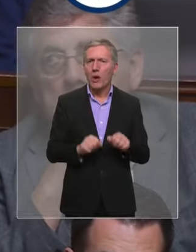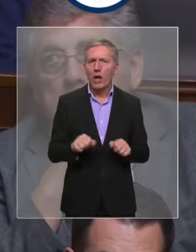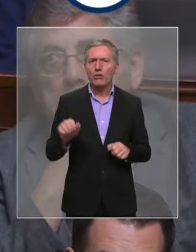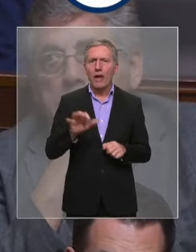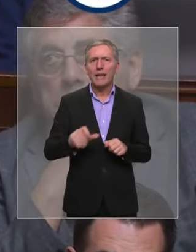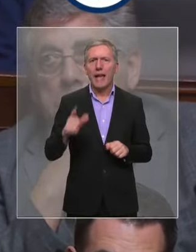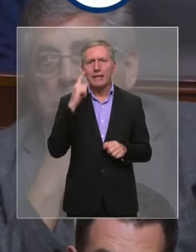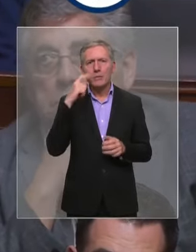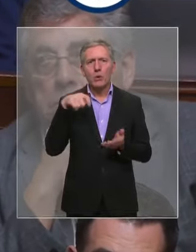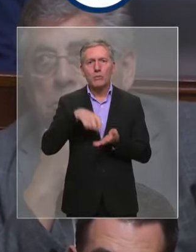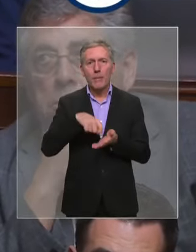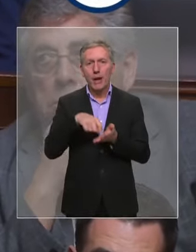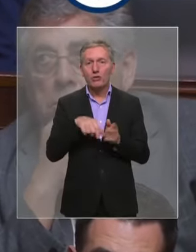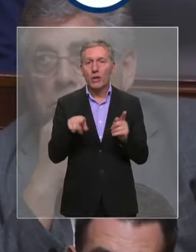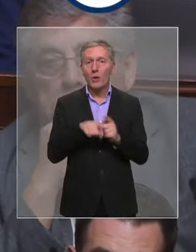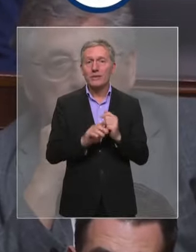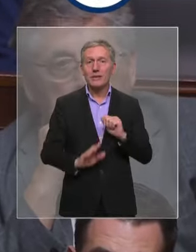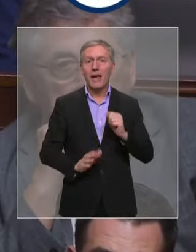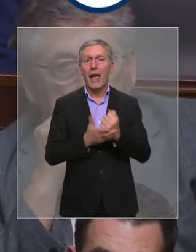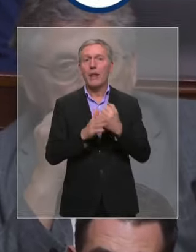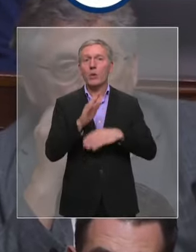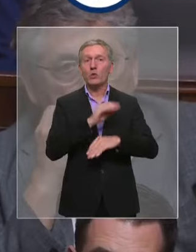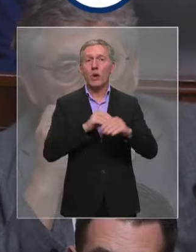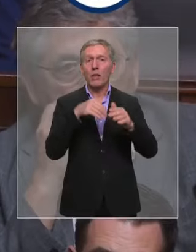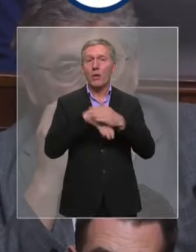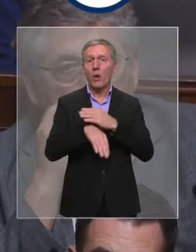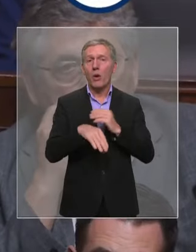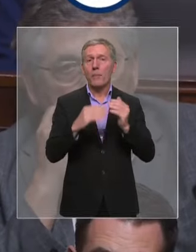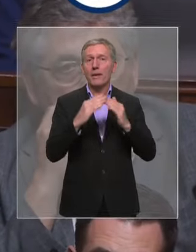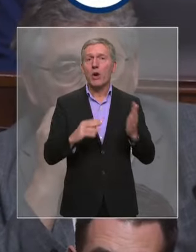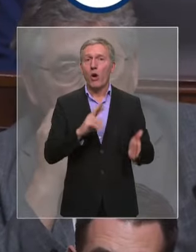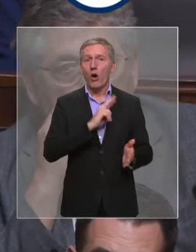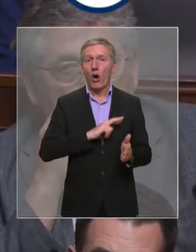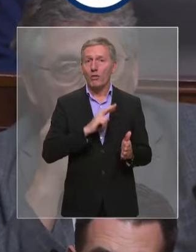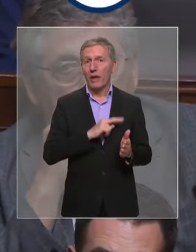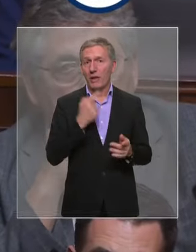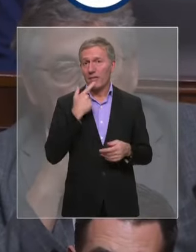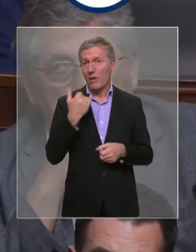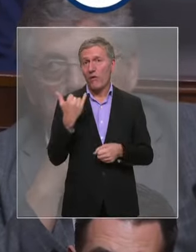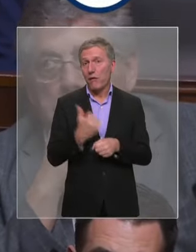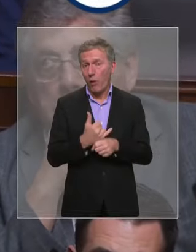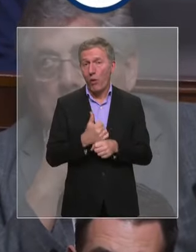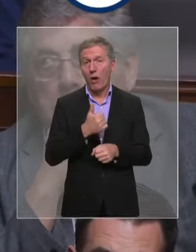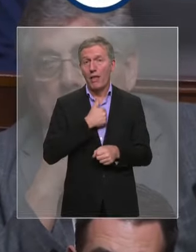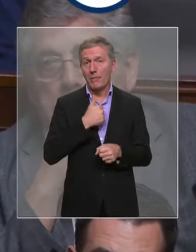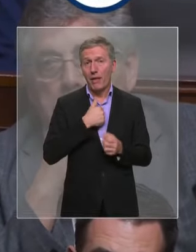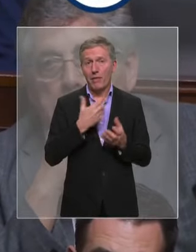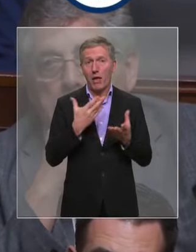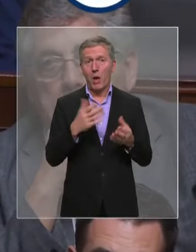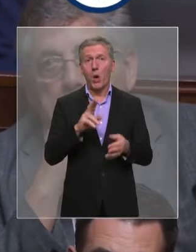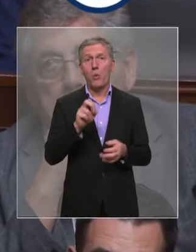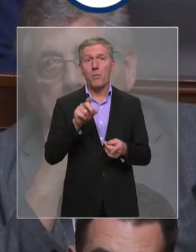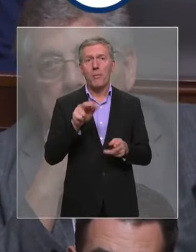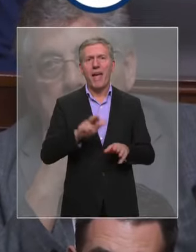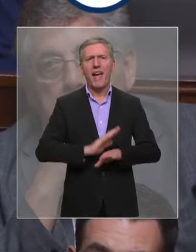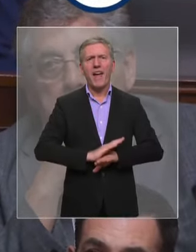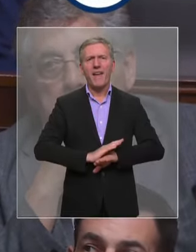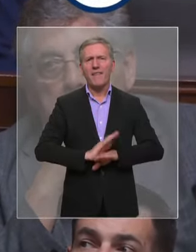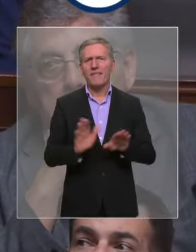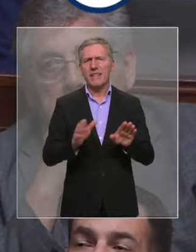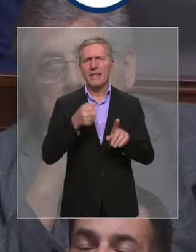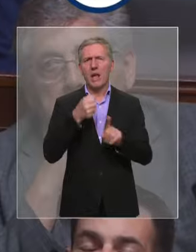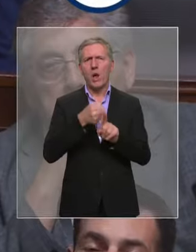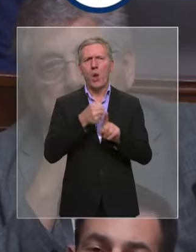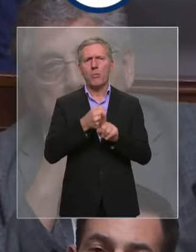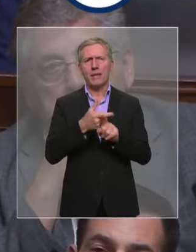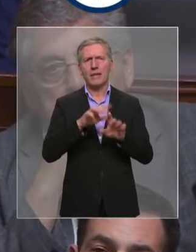supermarché, même d'aides-soignantes en EHPAD et j'en passe. La surexploitation de faux indépendants par Uber & Co, c'est fini. Le lobbyiste d'Uber,